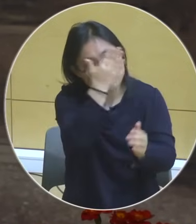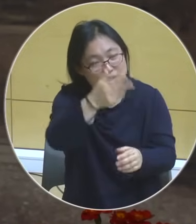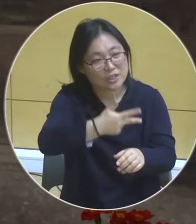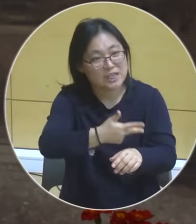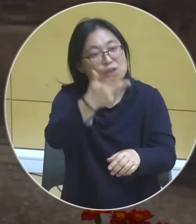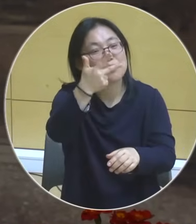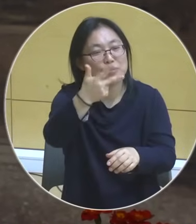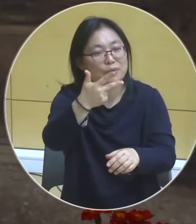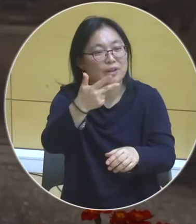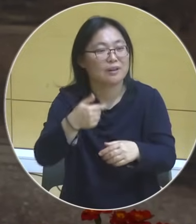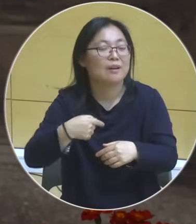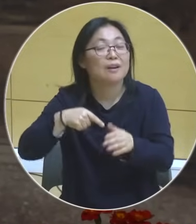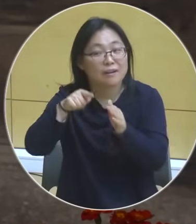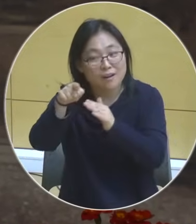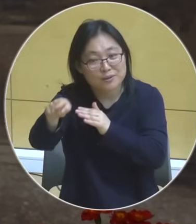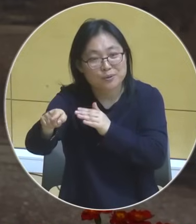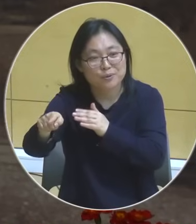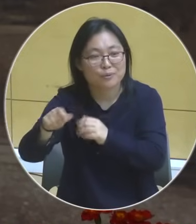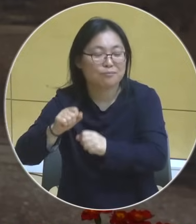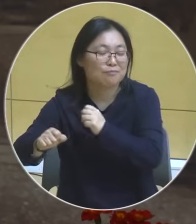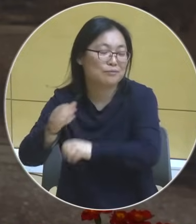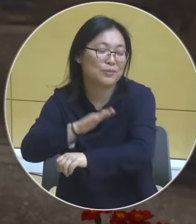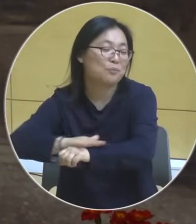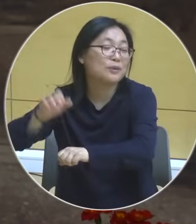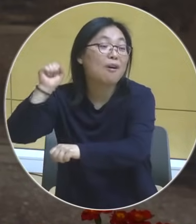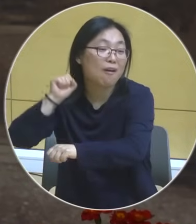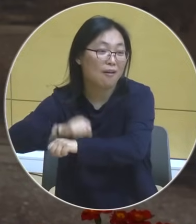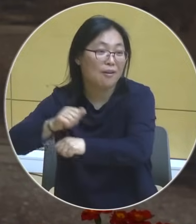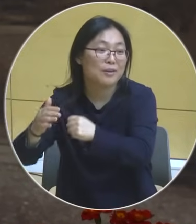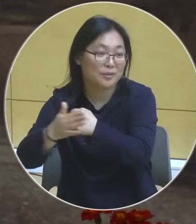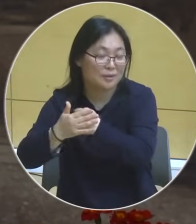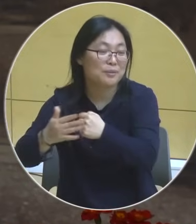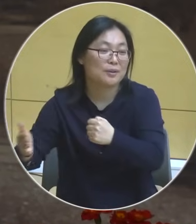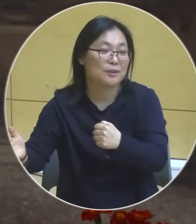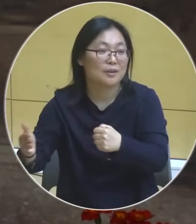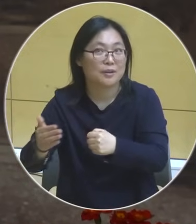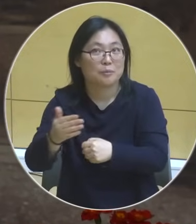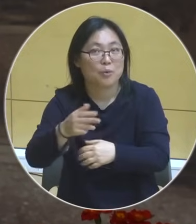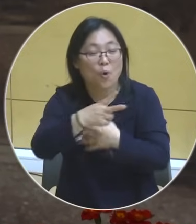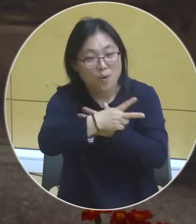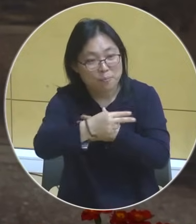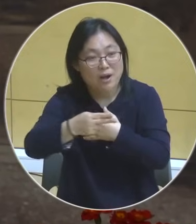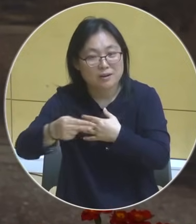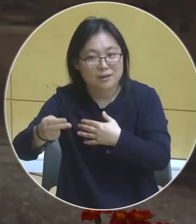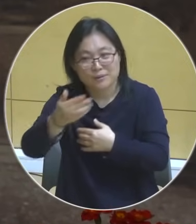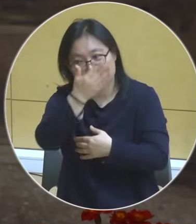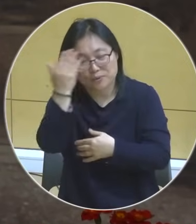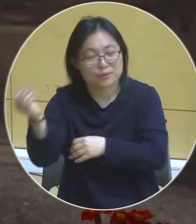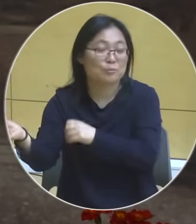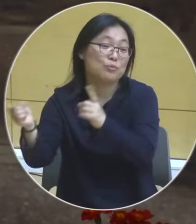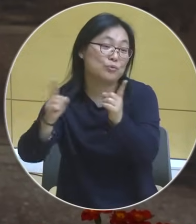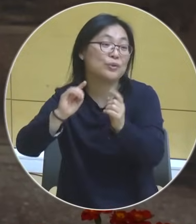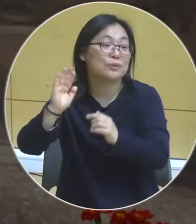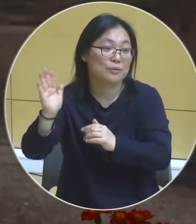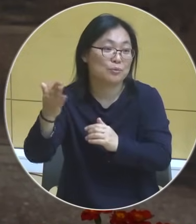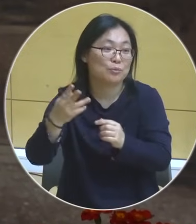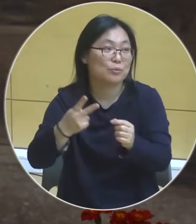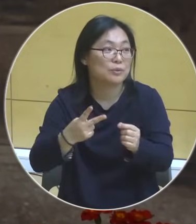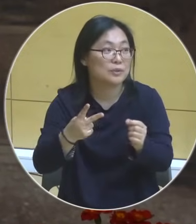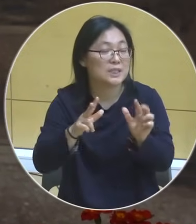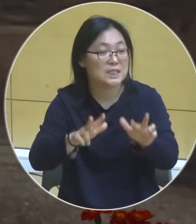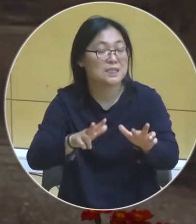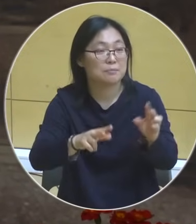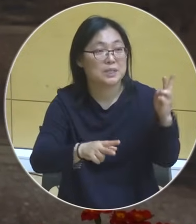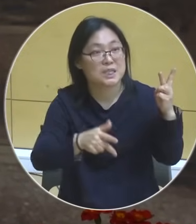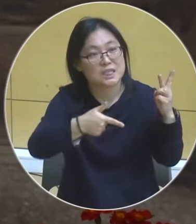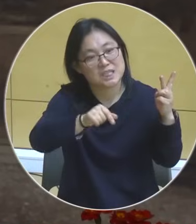얼마나 사역을 잘해주시는지 그쪽 인도네시아 청년들을 다시 부흥케는 그런 역사가 있었습니다. 잘 감당하셨고